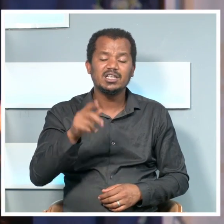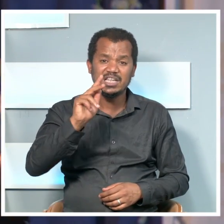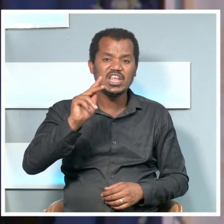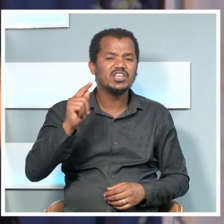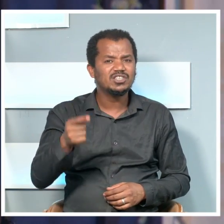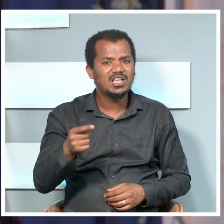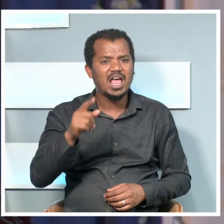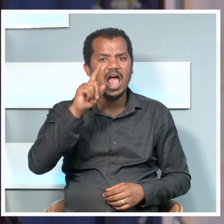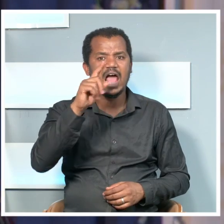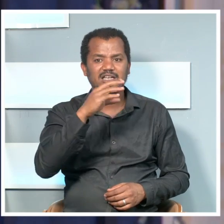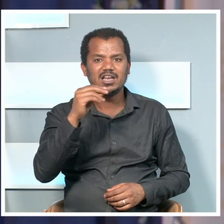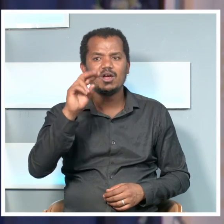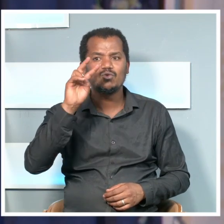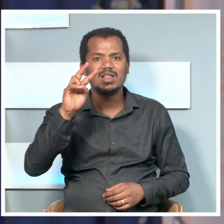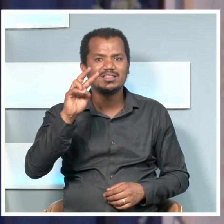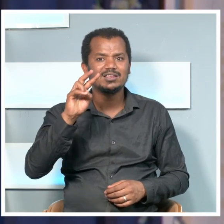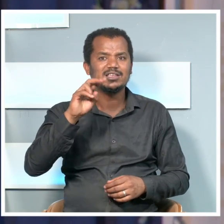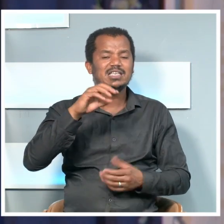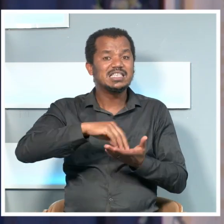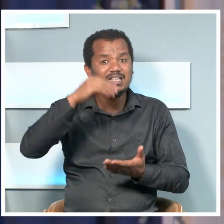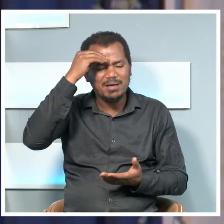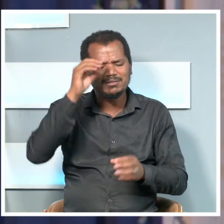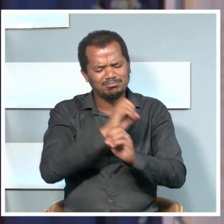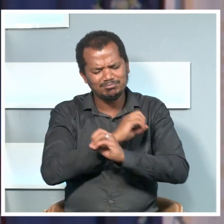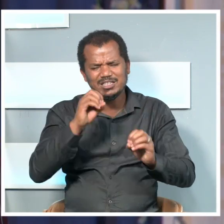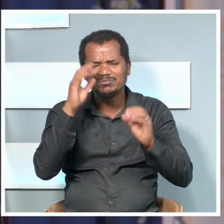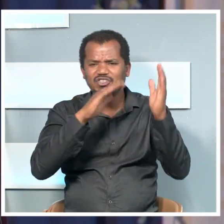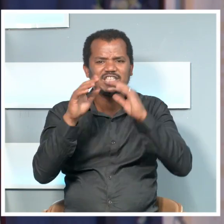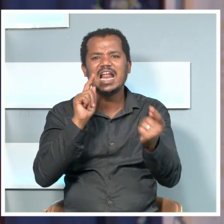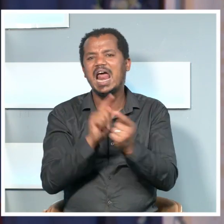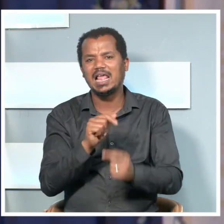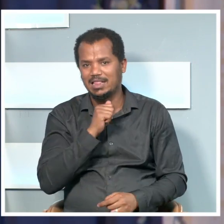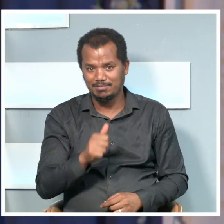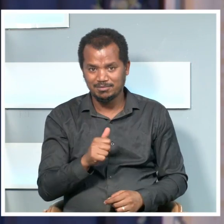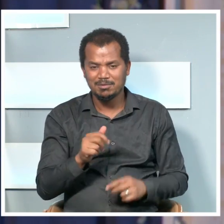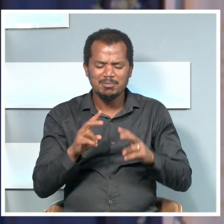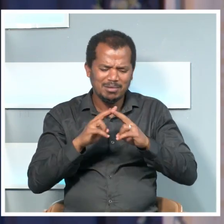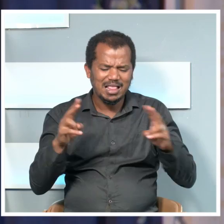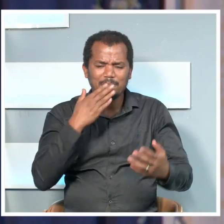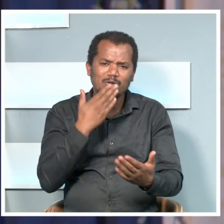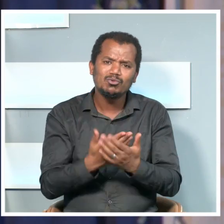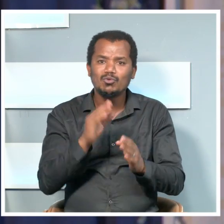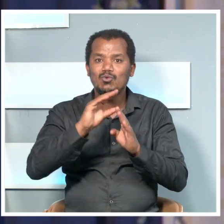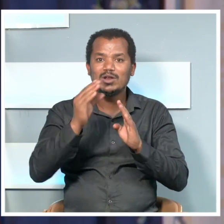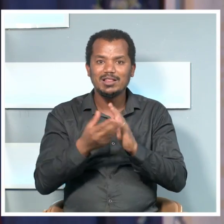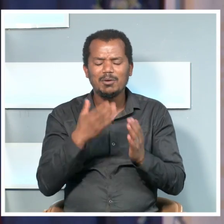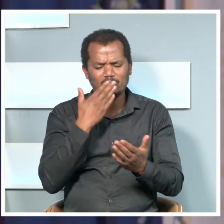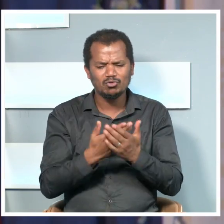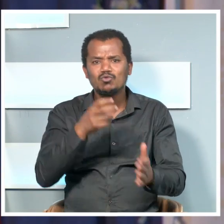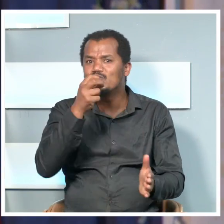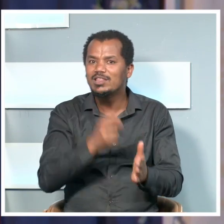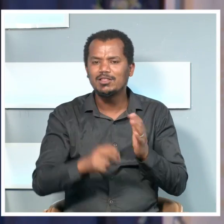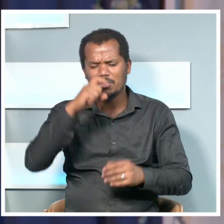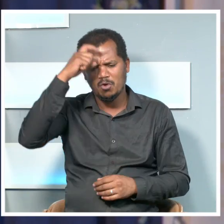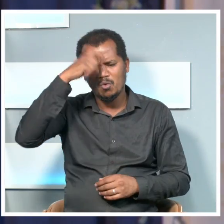كيجي عندنا هولت أتاق على ستمار من مشكرة جدا مني. بتأم بتروه نيتا بتروه تيت بتأم